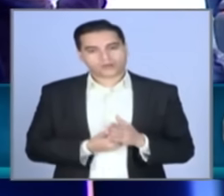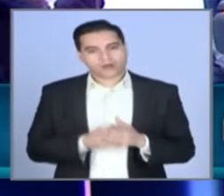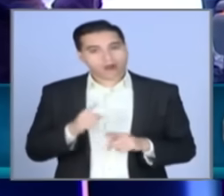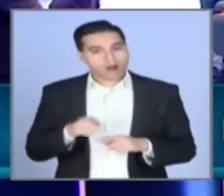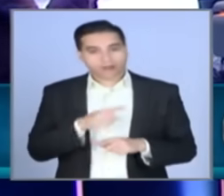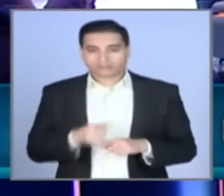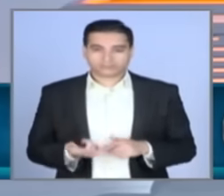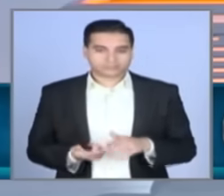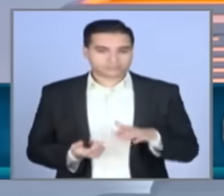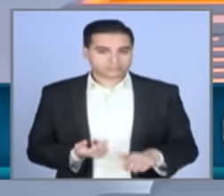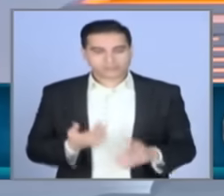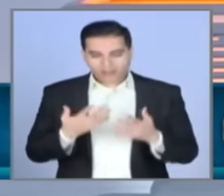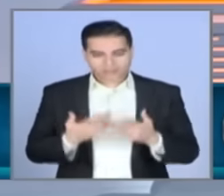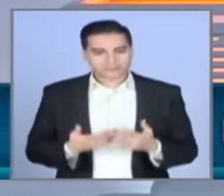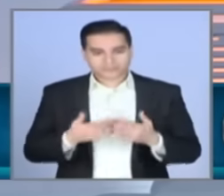غلط. في اجابة؟